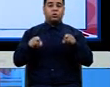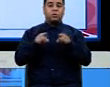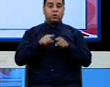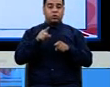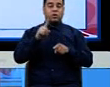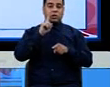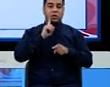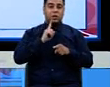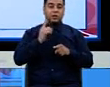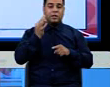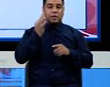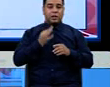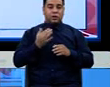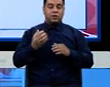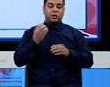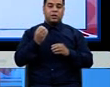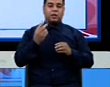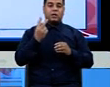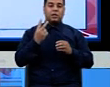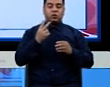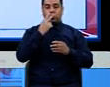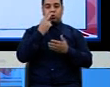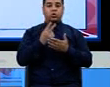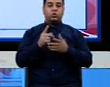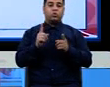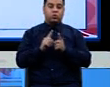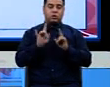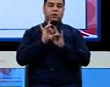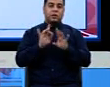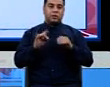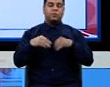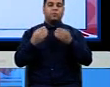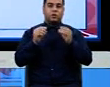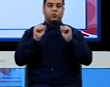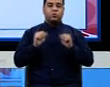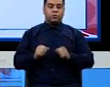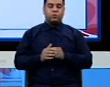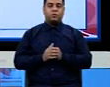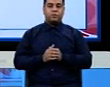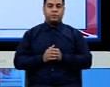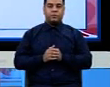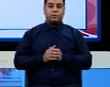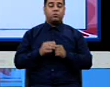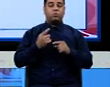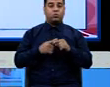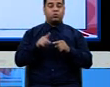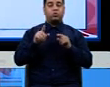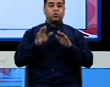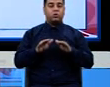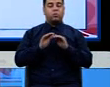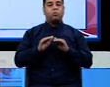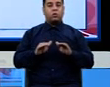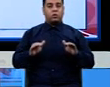Xuddi mana shu shirinliklarni endi biz yana ikkinchi ko'rinishda ham ifodalashimiz mumkin. Bu yerda